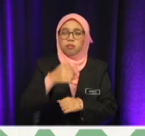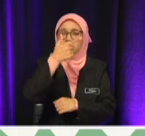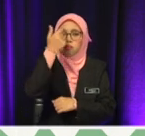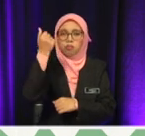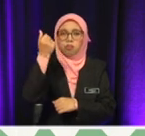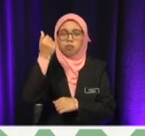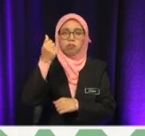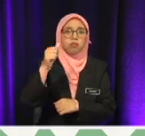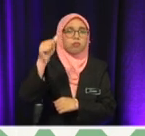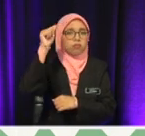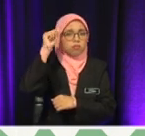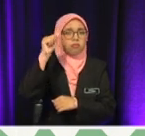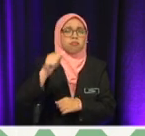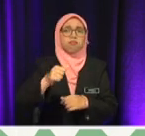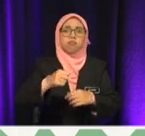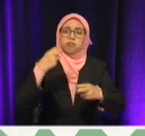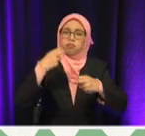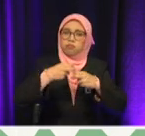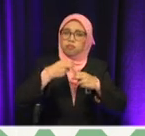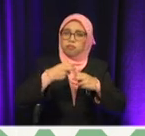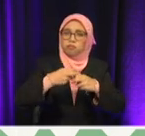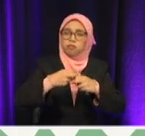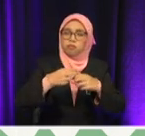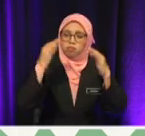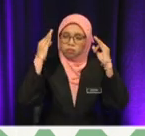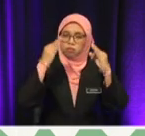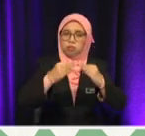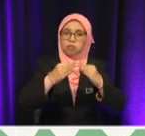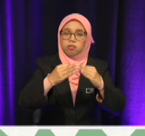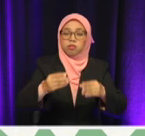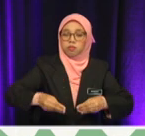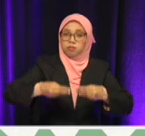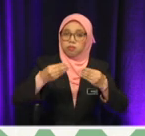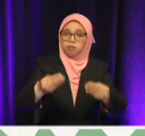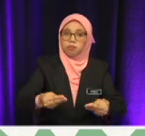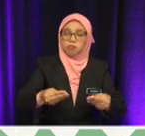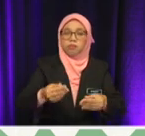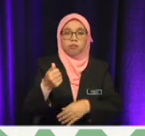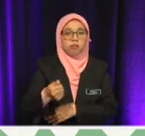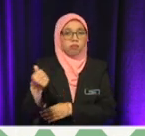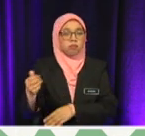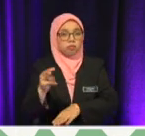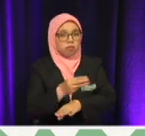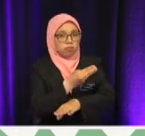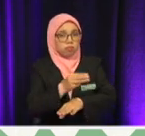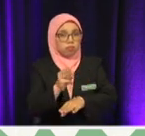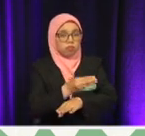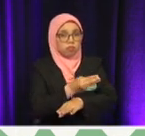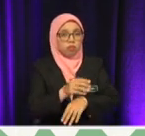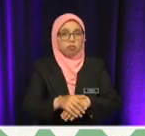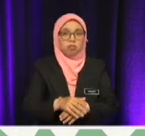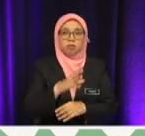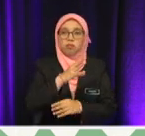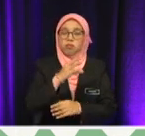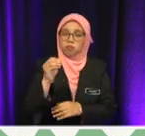perhatian kan? Dia tak boleh ikut arahan kan? Jadi kita bagi dia alat muzik, permainan perkusi dan dia akan